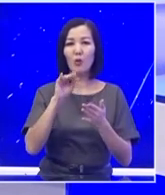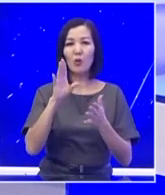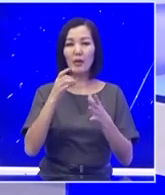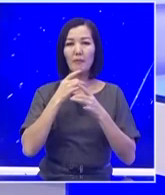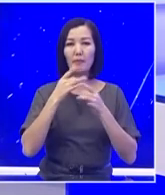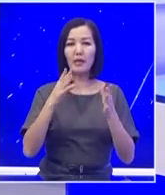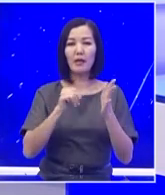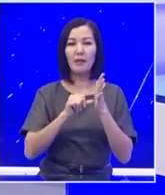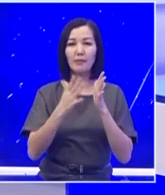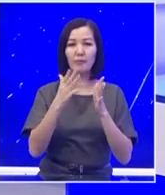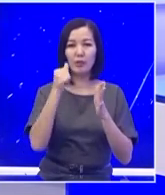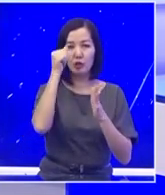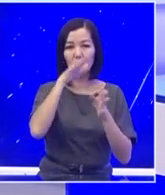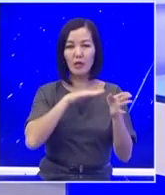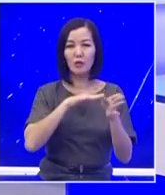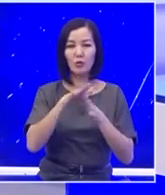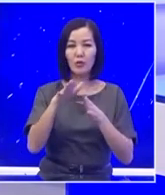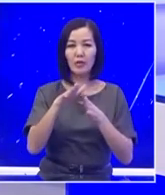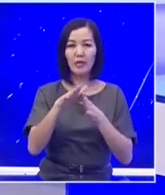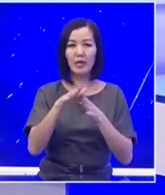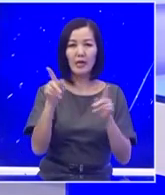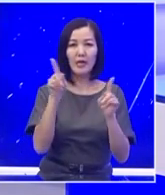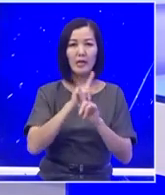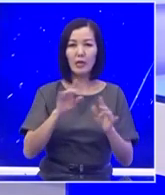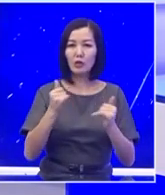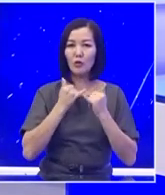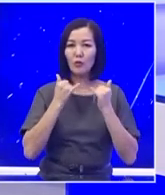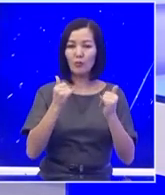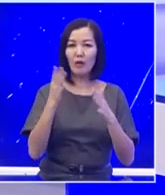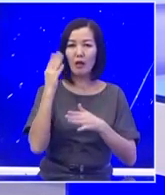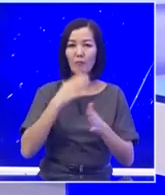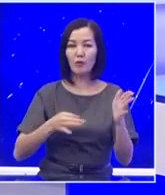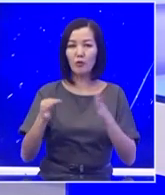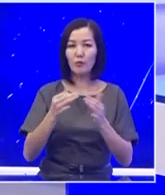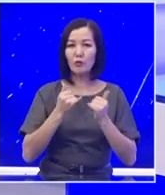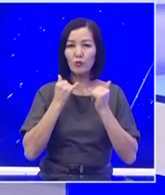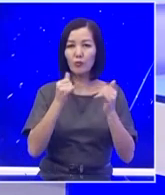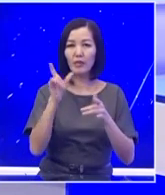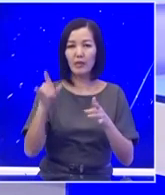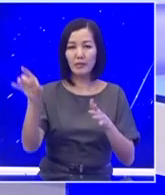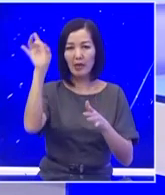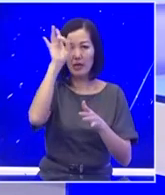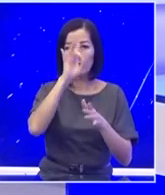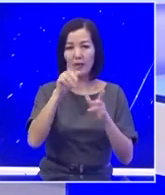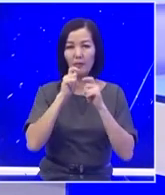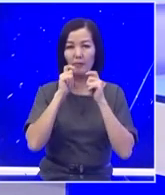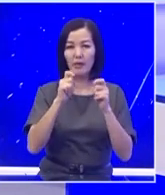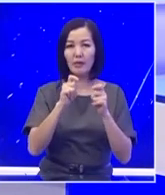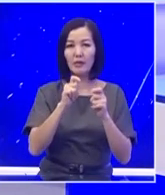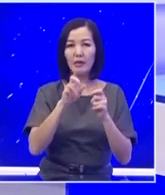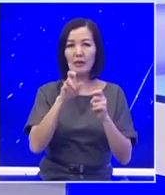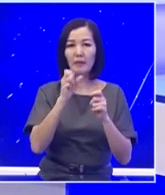мерейлі 65 жасқа толды. Атаулы датасында айрықша құрметке ие болып, Алматы облысының құрметті азаматы атағымен марапатталды.